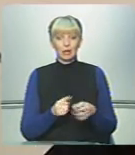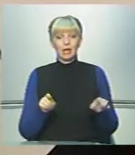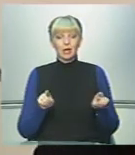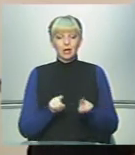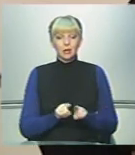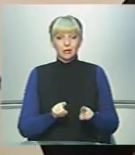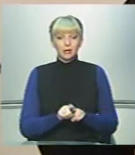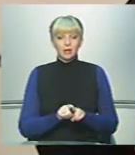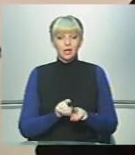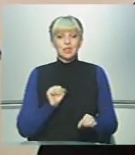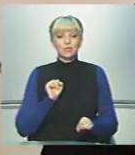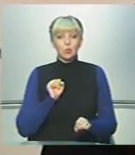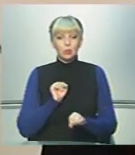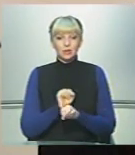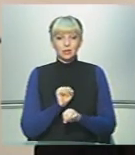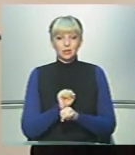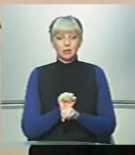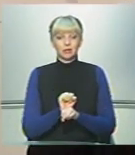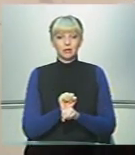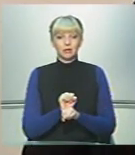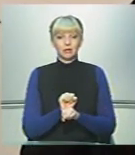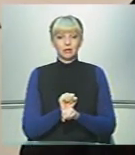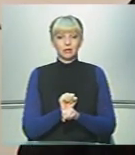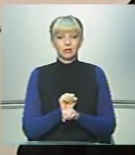Також зупинити